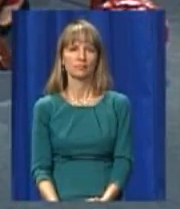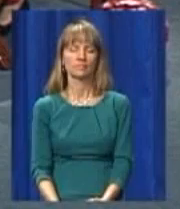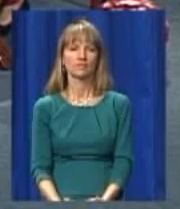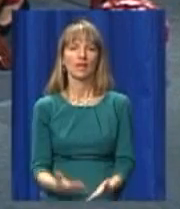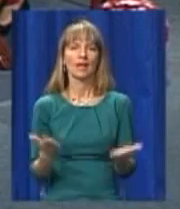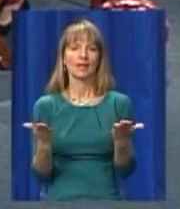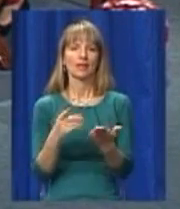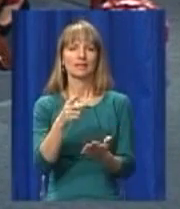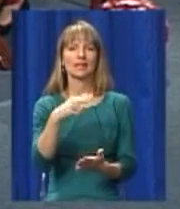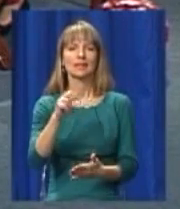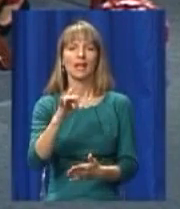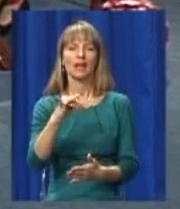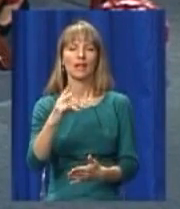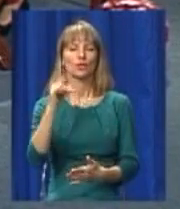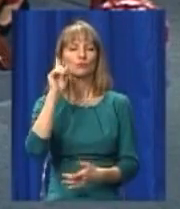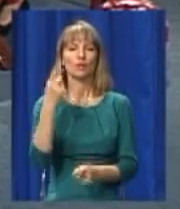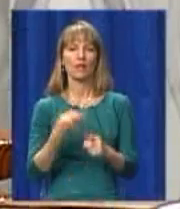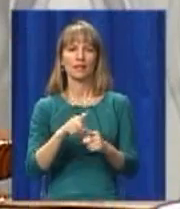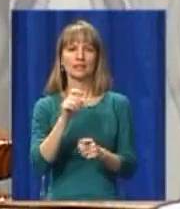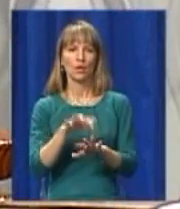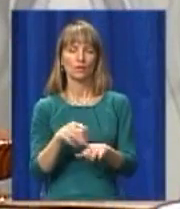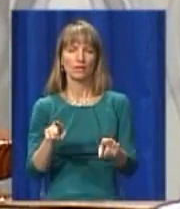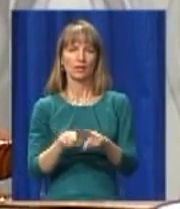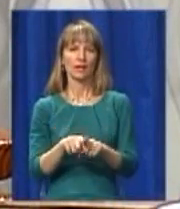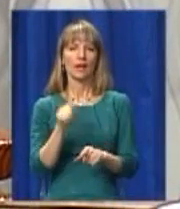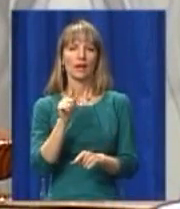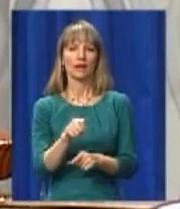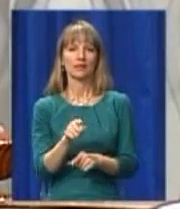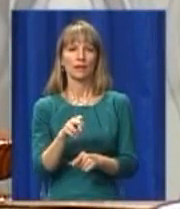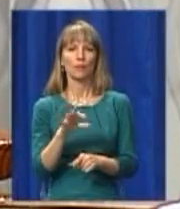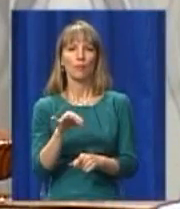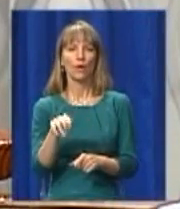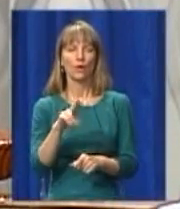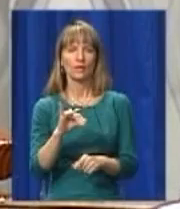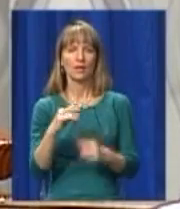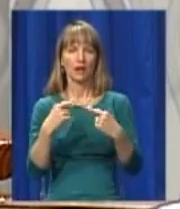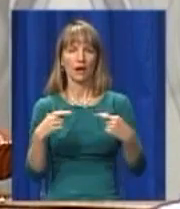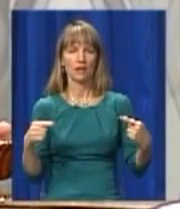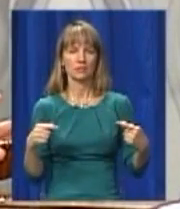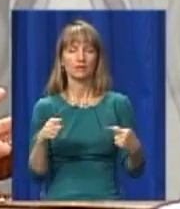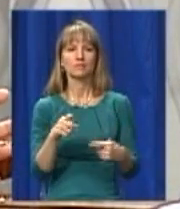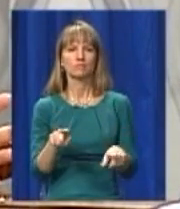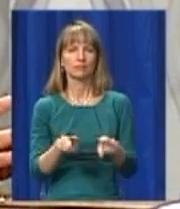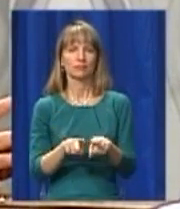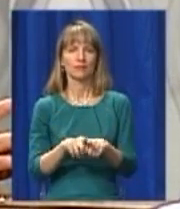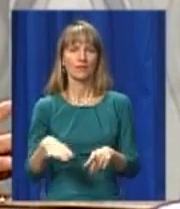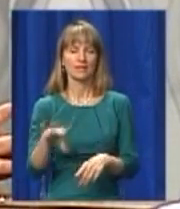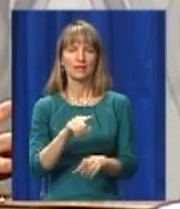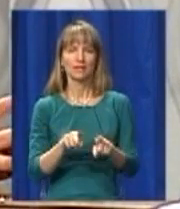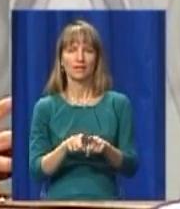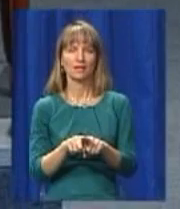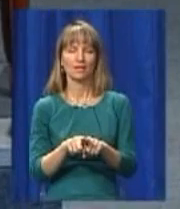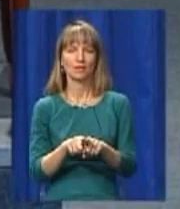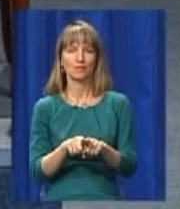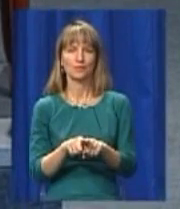Ну, як ти, Дарина, думаєш, що це за котики такі? Ну, они как бы породы вроде разные, но они как будто все одинаковые на самом-то